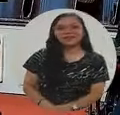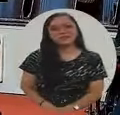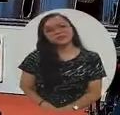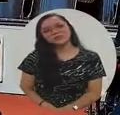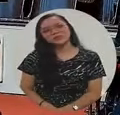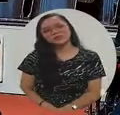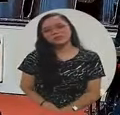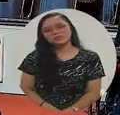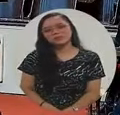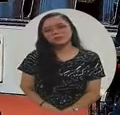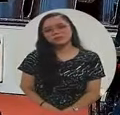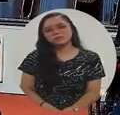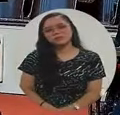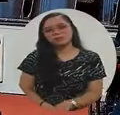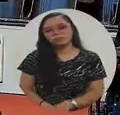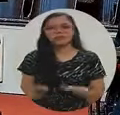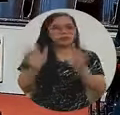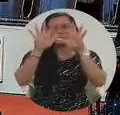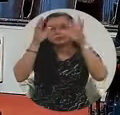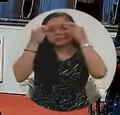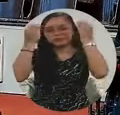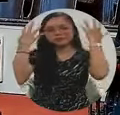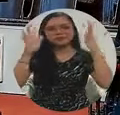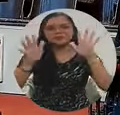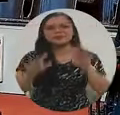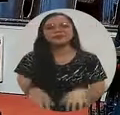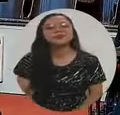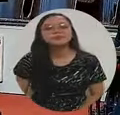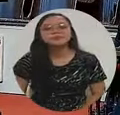sa dugo, pero ang nawong di makitaan.